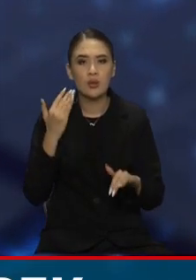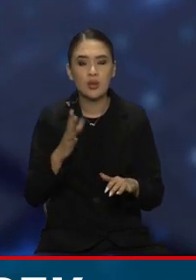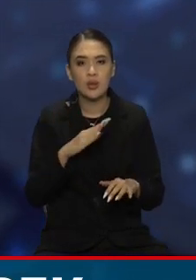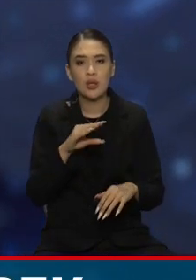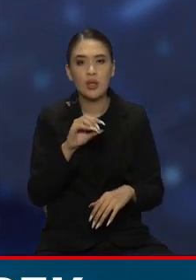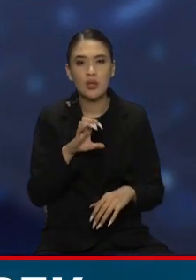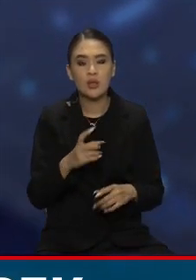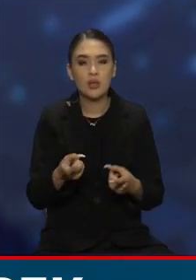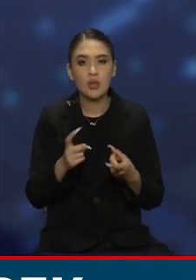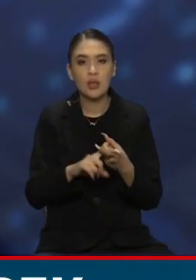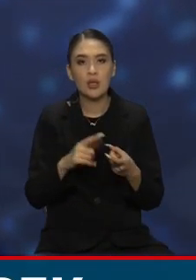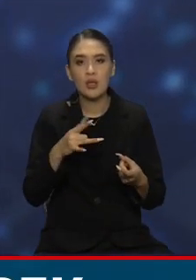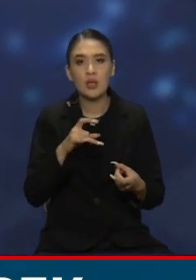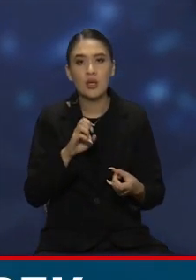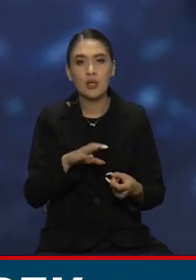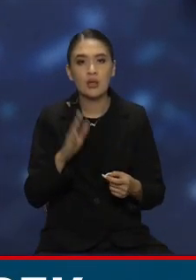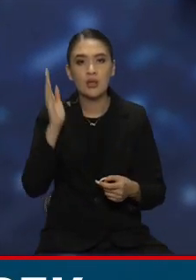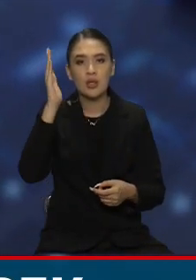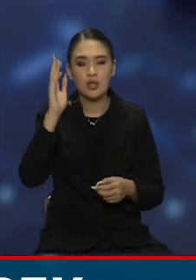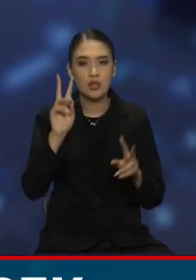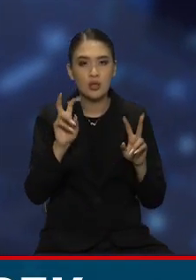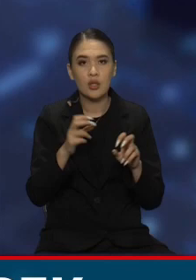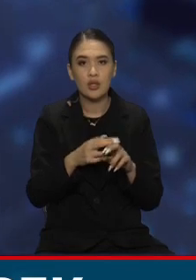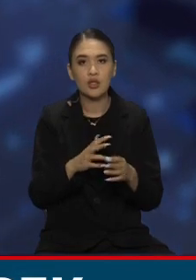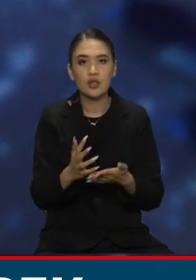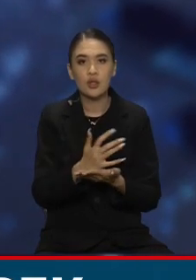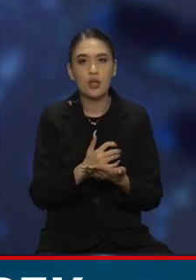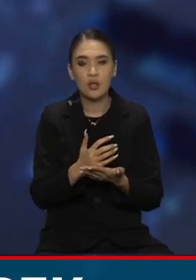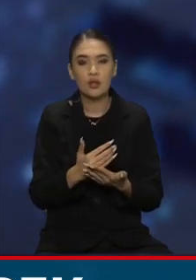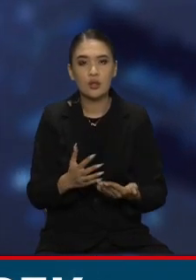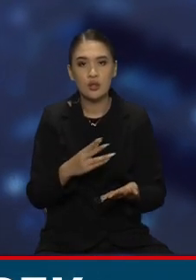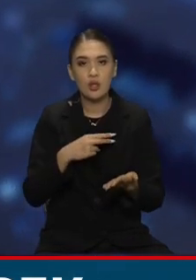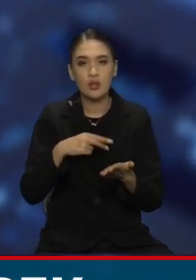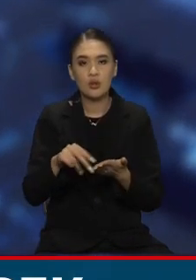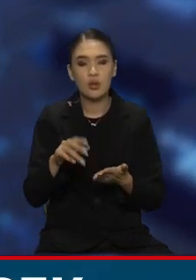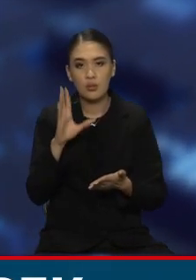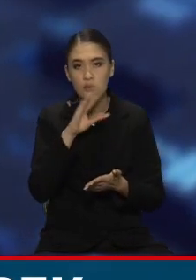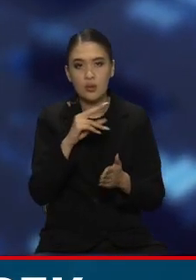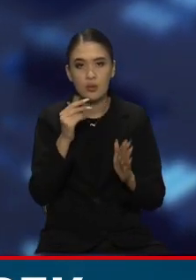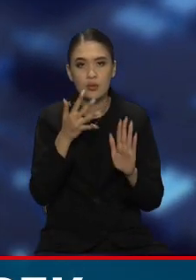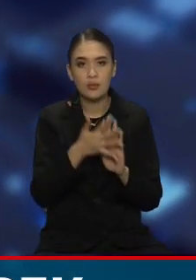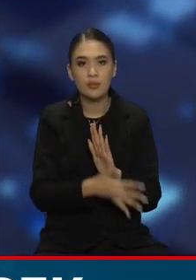қорытындысына сай грантқа іліккендер келешек жүйесіндегі жинағын тұрғын үй сатып алуына жұмсай алады.